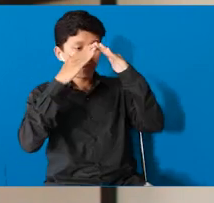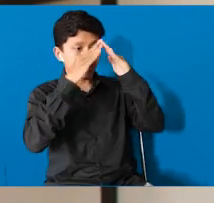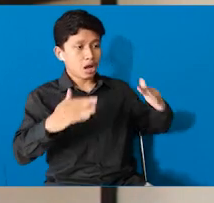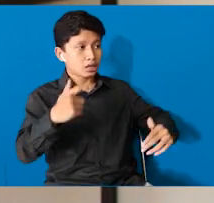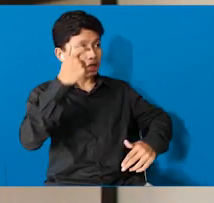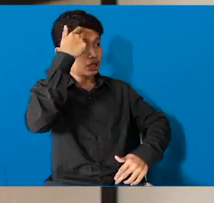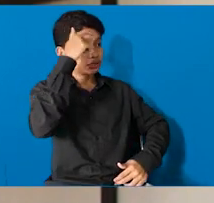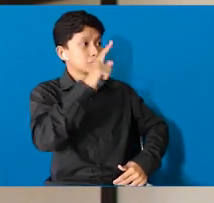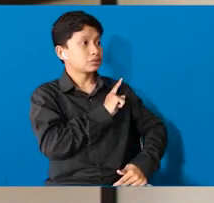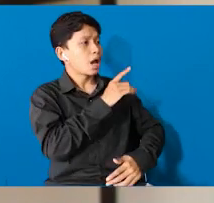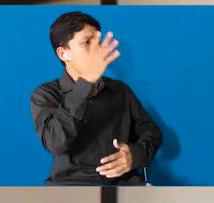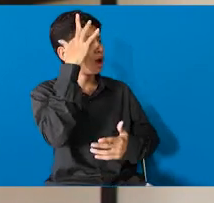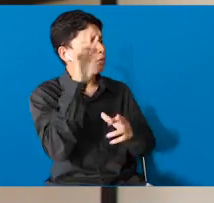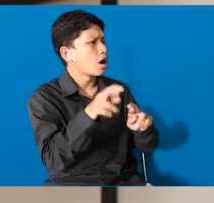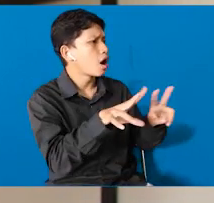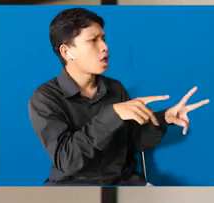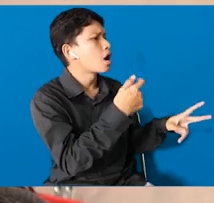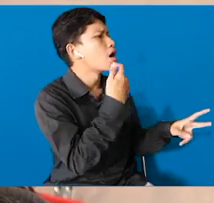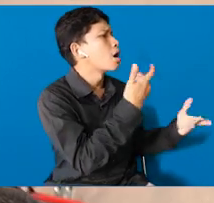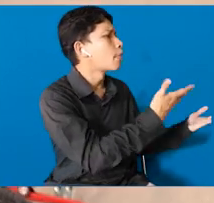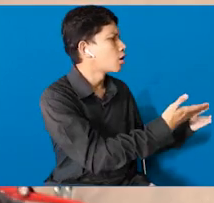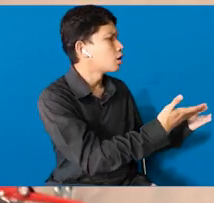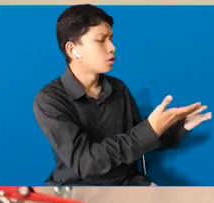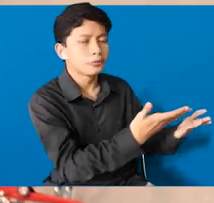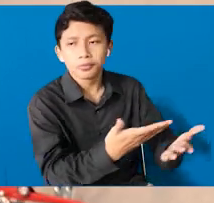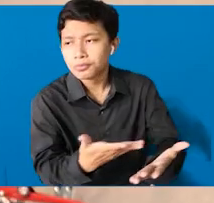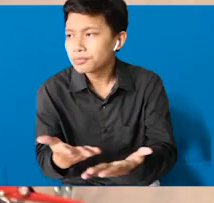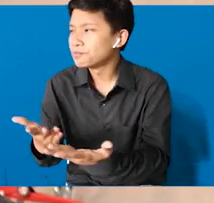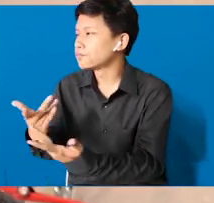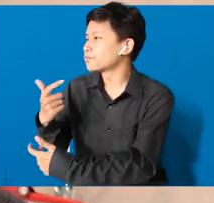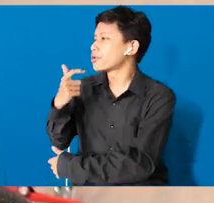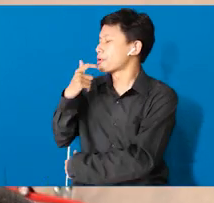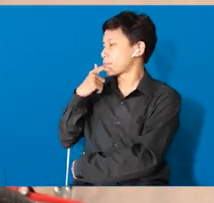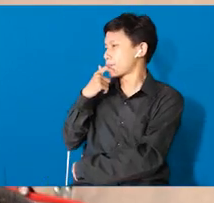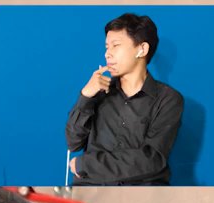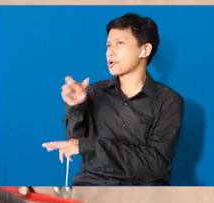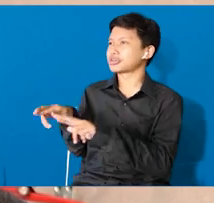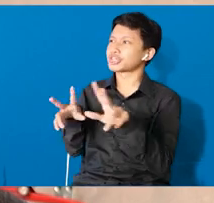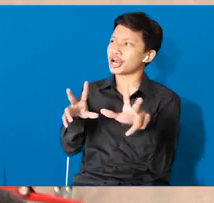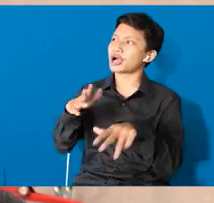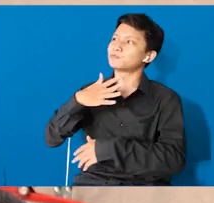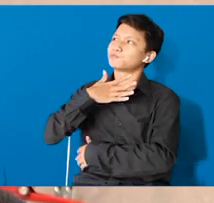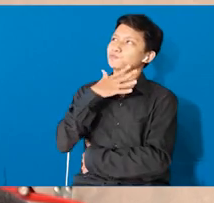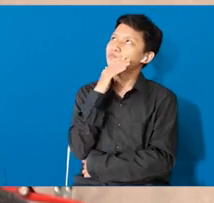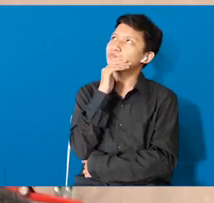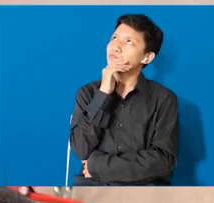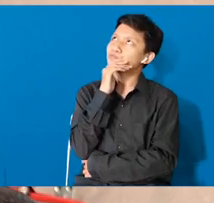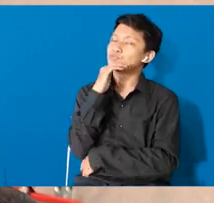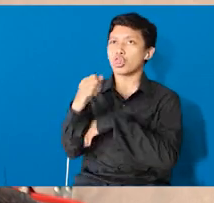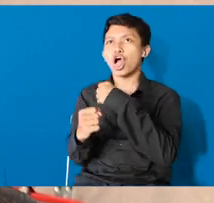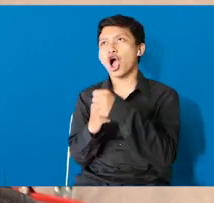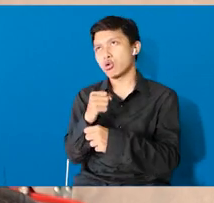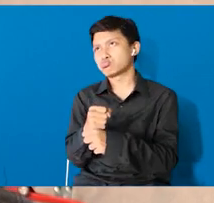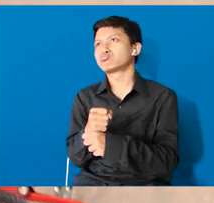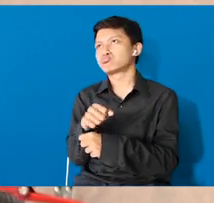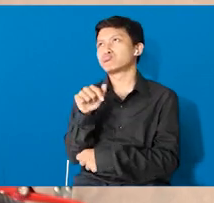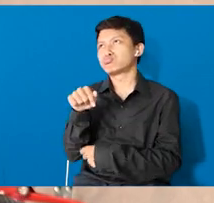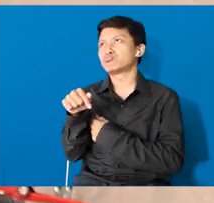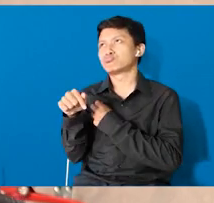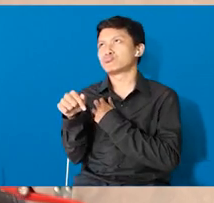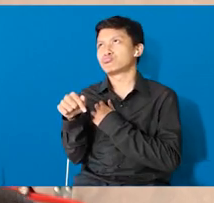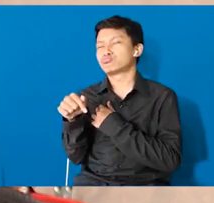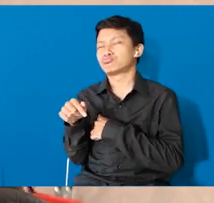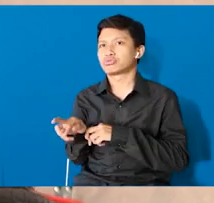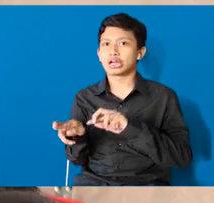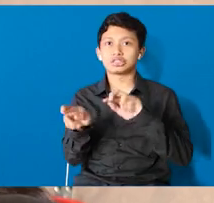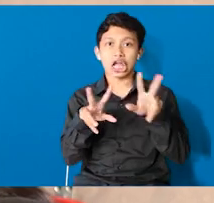itu kira-kira apa, Bu, rencana tindak lanjutnya? Kalau rencana tindak lanjut, kami sudah susun setiap tahun itu RPK yang